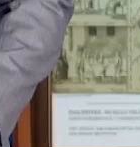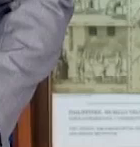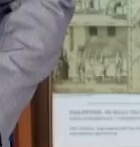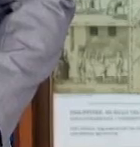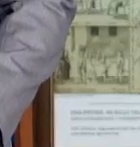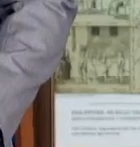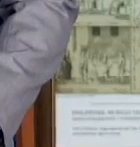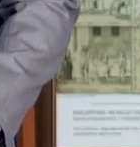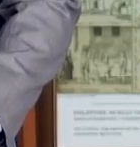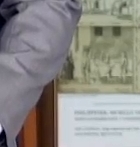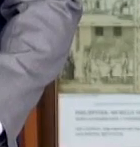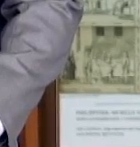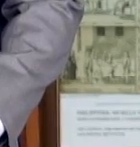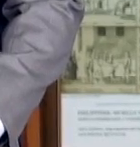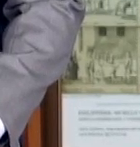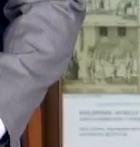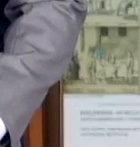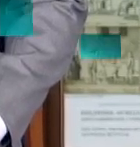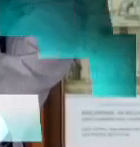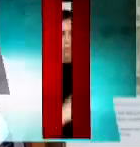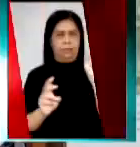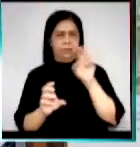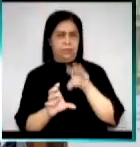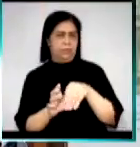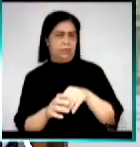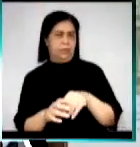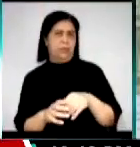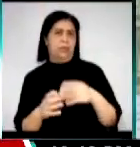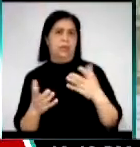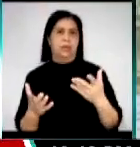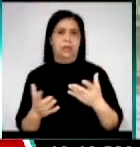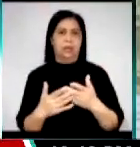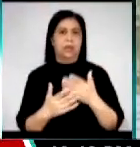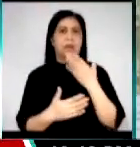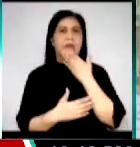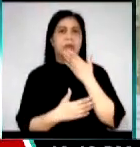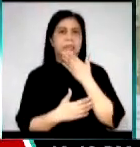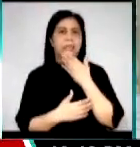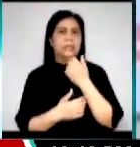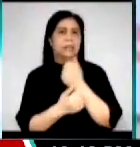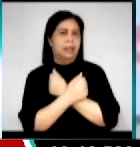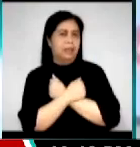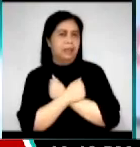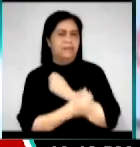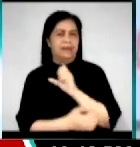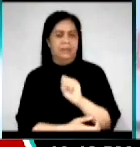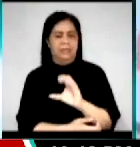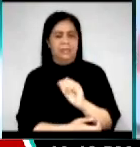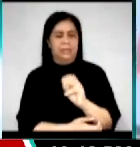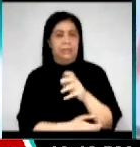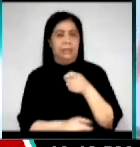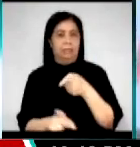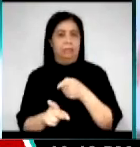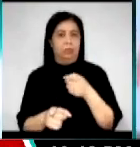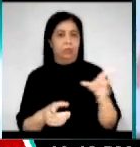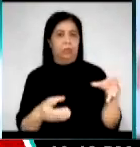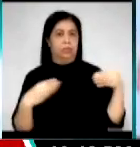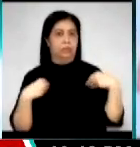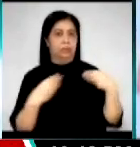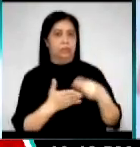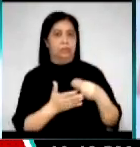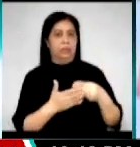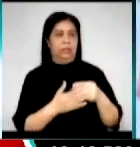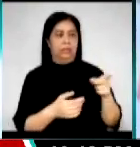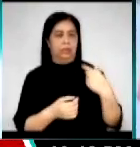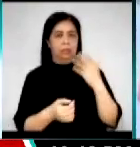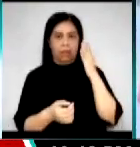Arestado ang isang babaeng sangkot umano sa tinatawag na Honey Love Scam. Ang sospek umano ang tumanggap ng perang hiningi ng isang